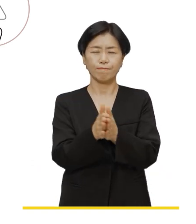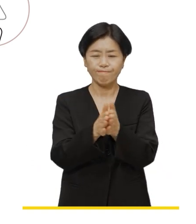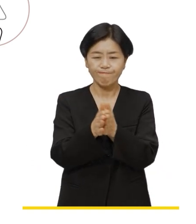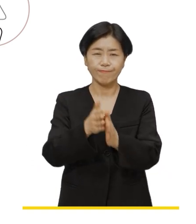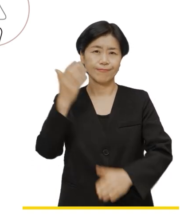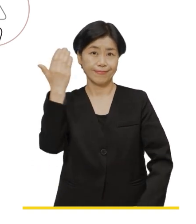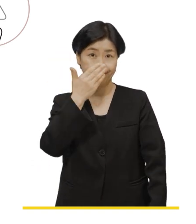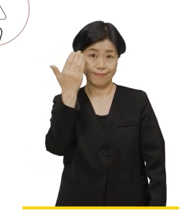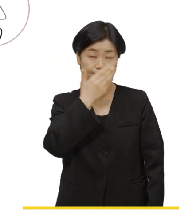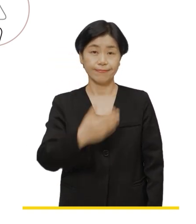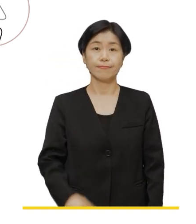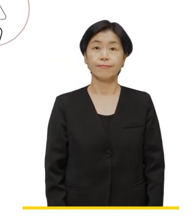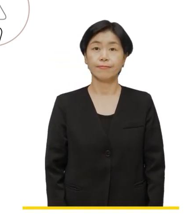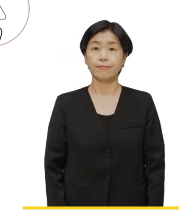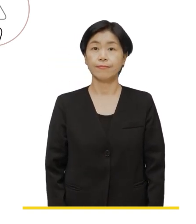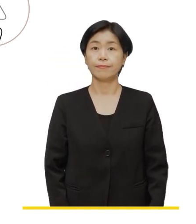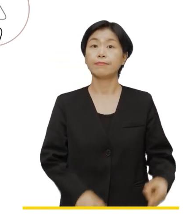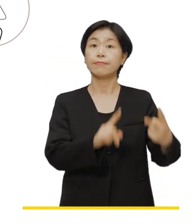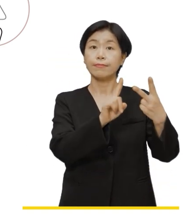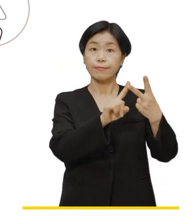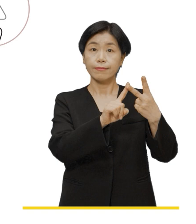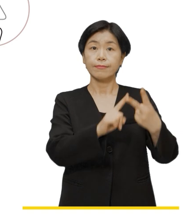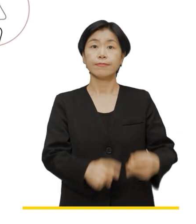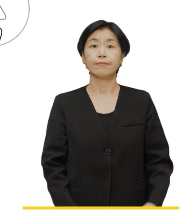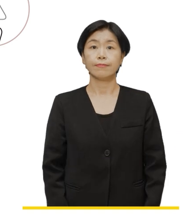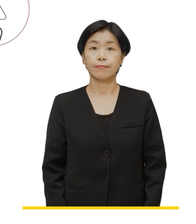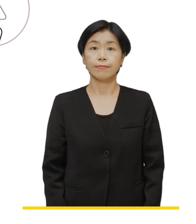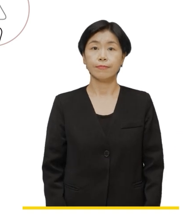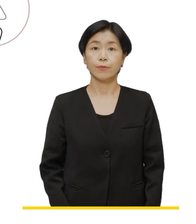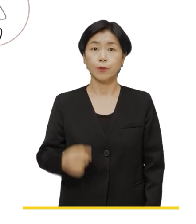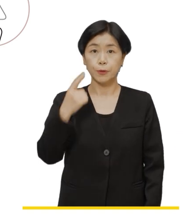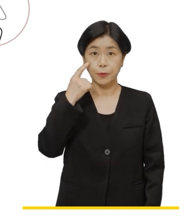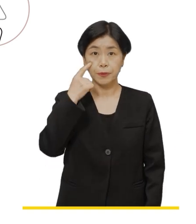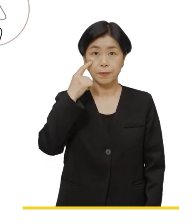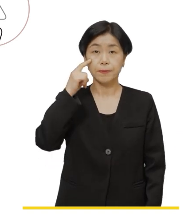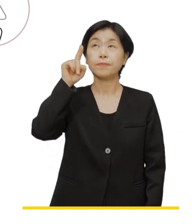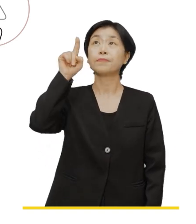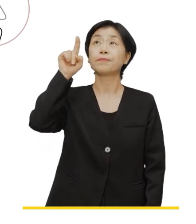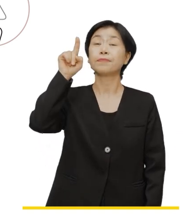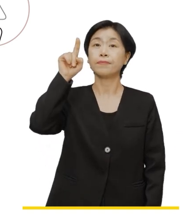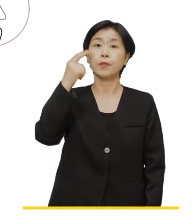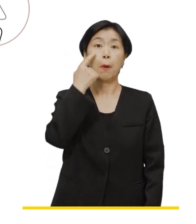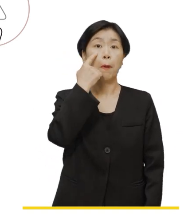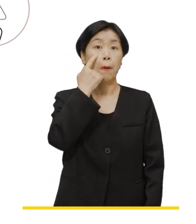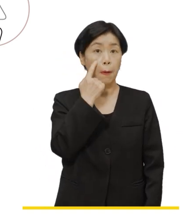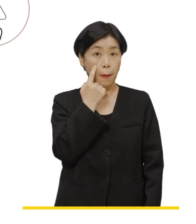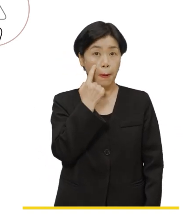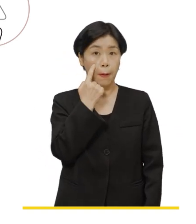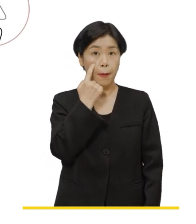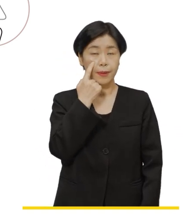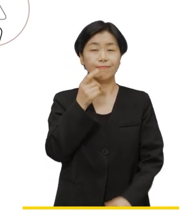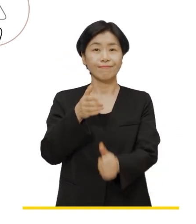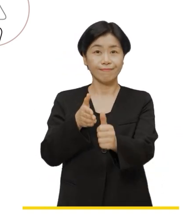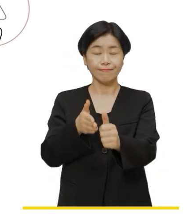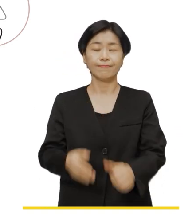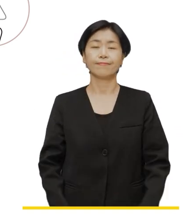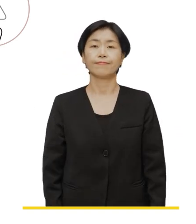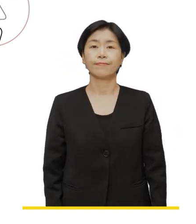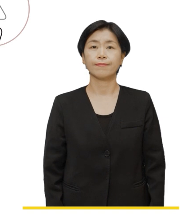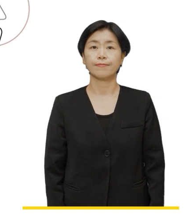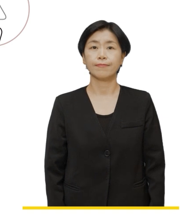깨끗이 씻어요. 두 번째, 눈을 위로 향하게 뜨고 아래쪽 눈꺼풀을